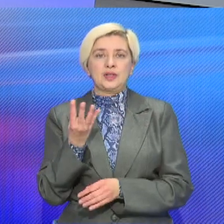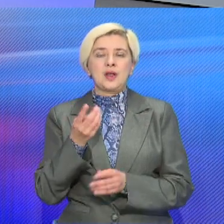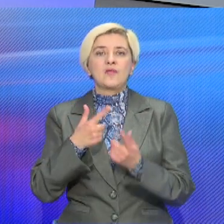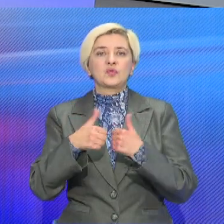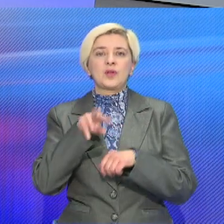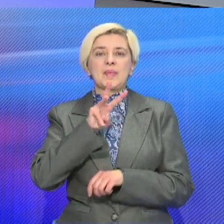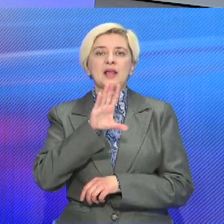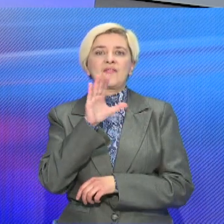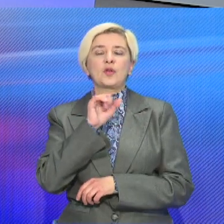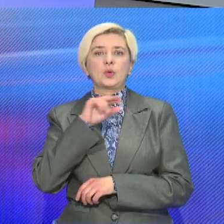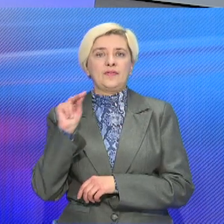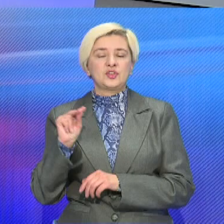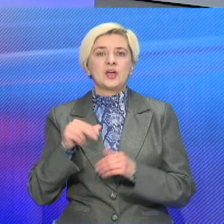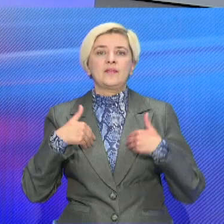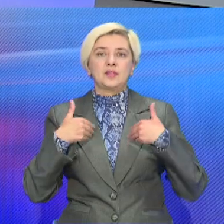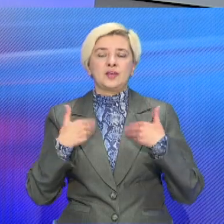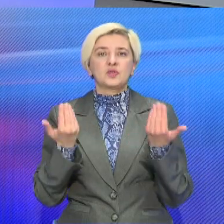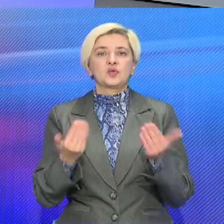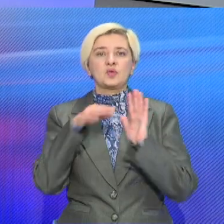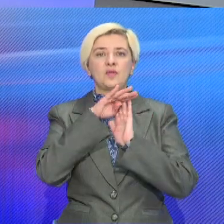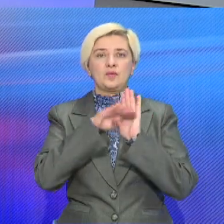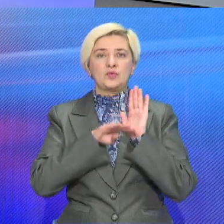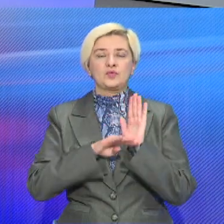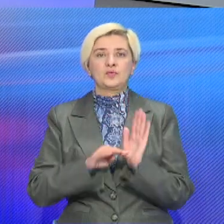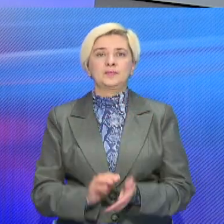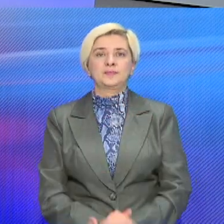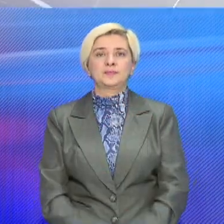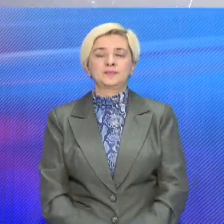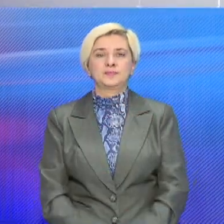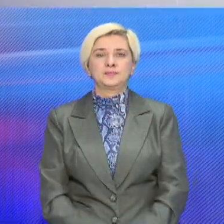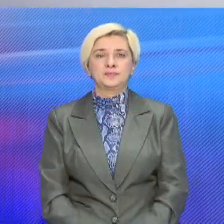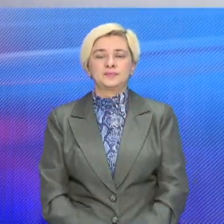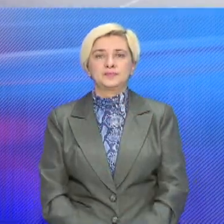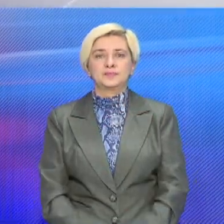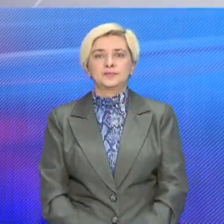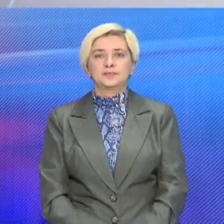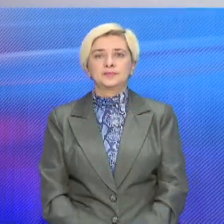У студії Маргарита Волікевич. Вітаю вас сьогодні у випуску.